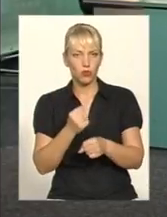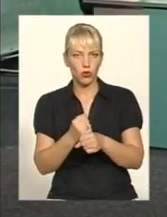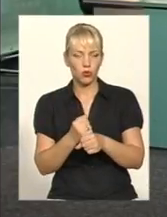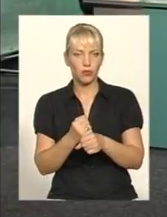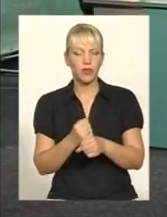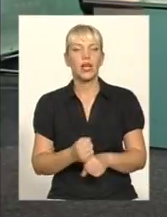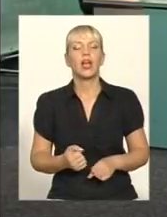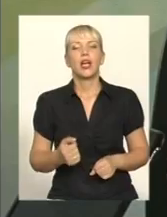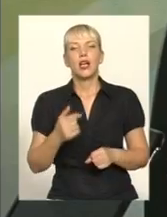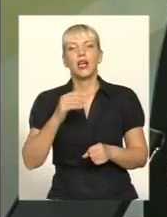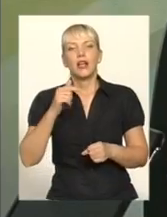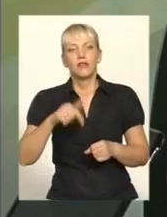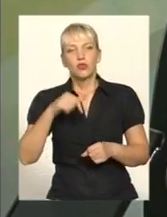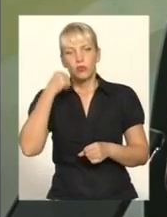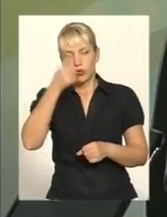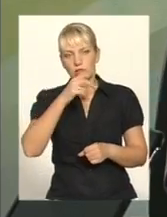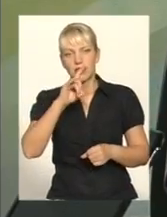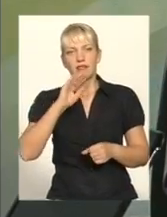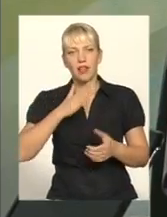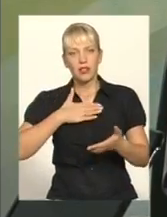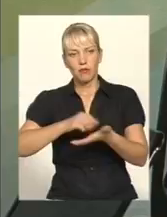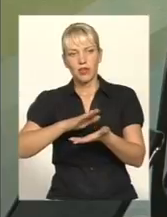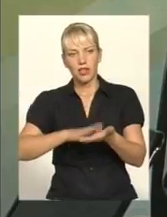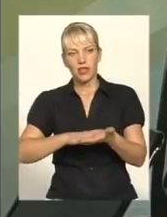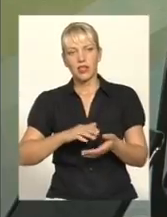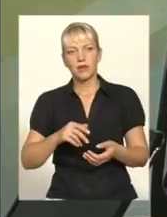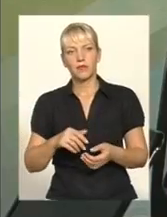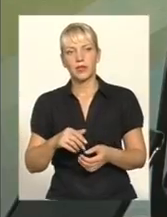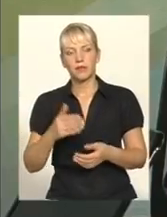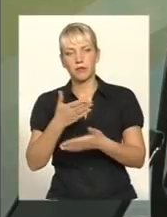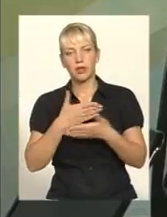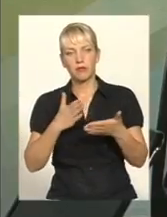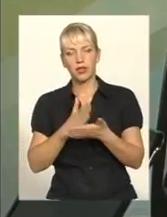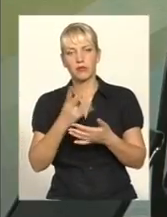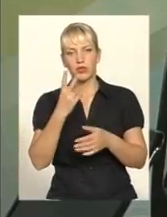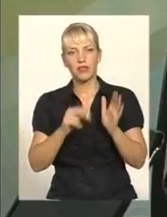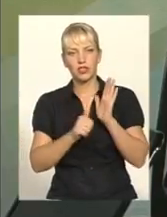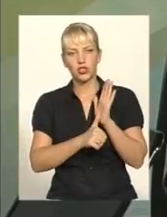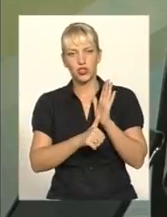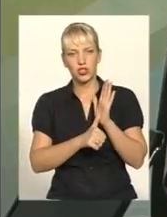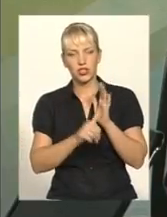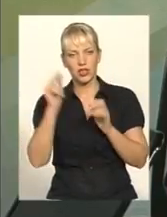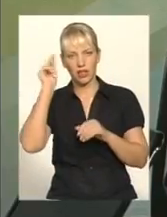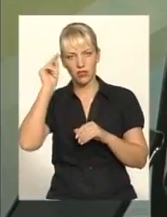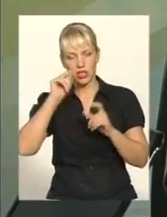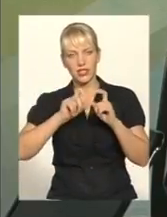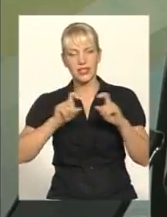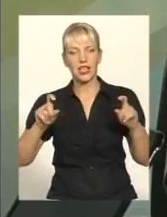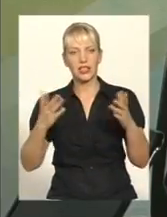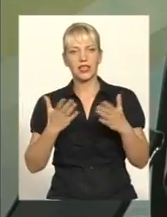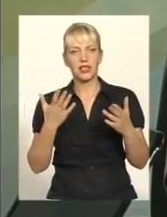за нашими оперативними даними, на сьогоднішній момент ми маємо 26 навчальних закладів,